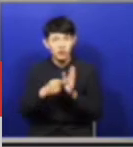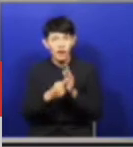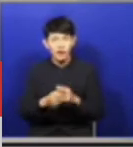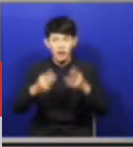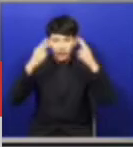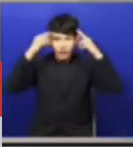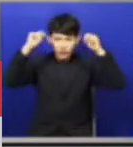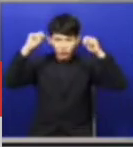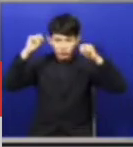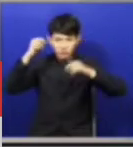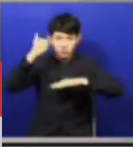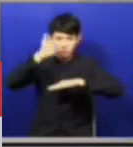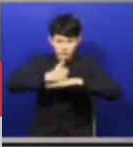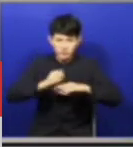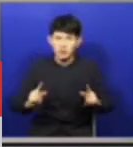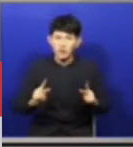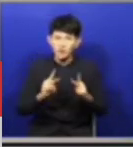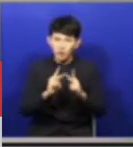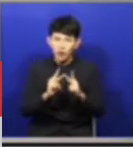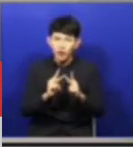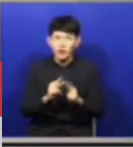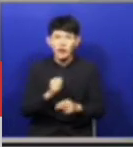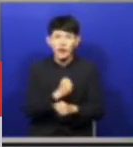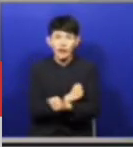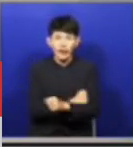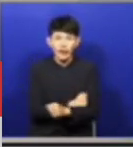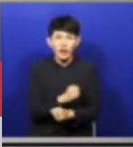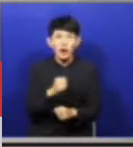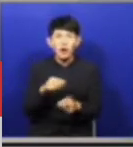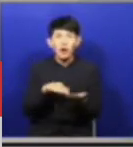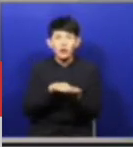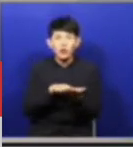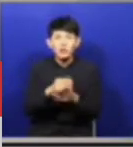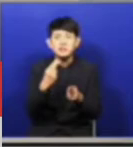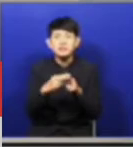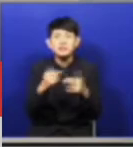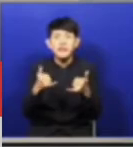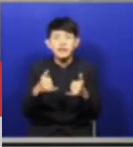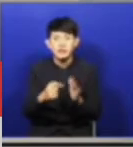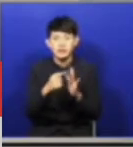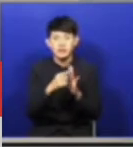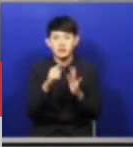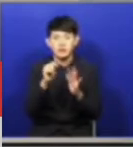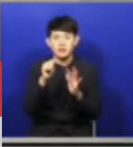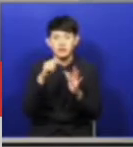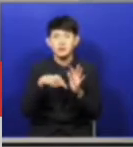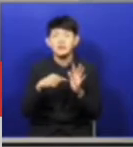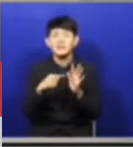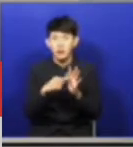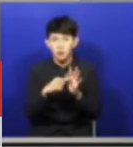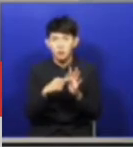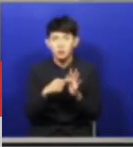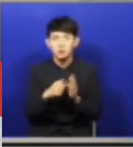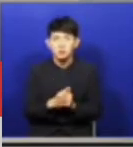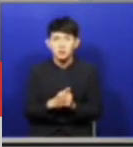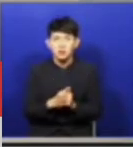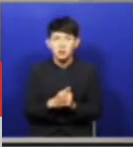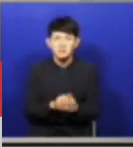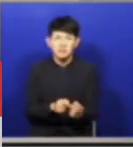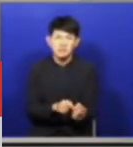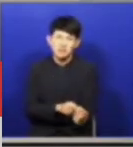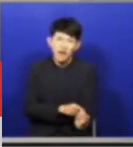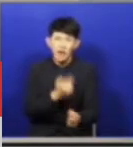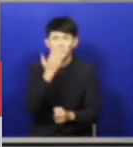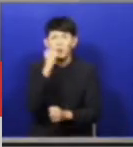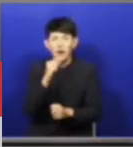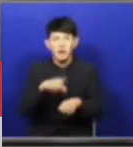รีแรงงานเนี่ยนะขออภัยที่เอ่ยชื่อเล่นท่านชื่อเต่ามันช้าจนกระทั่งสื่อมวลชนไปเขียนบอกว่าเงิน